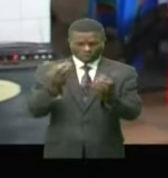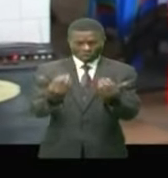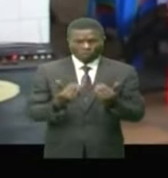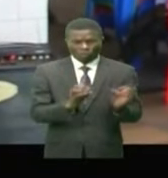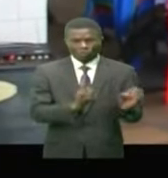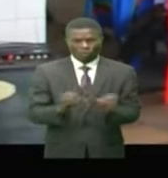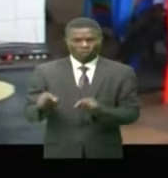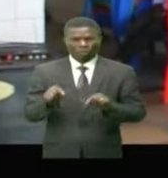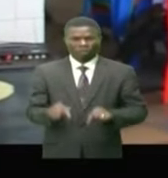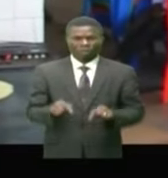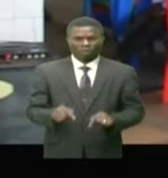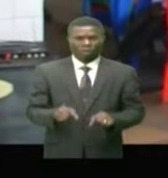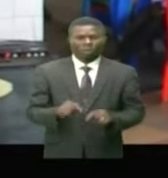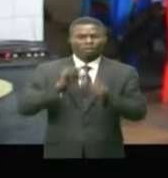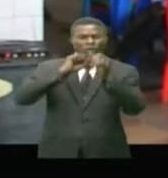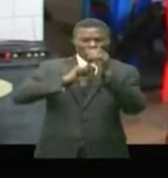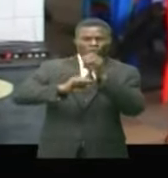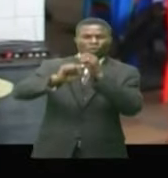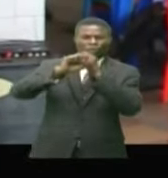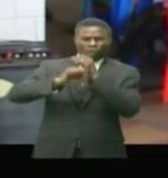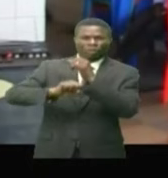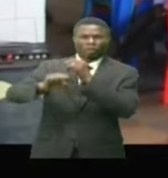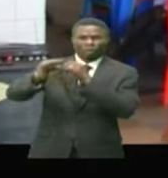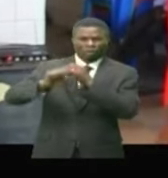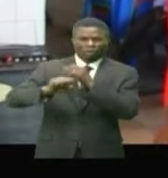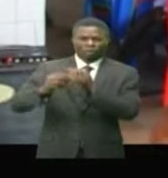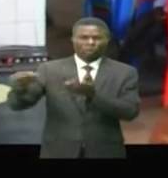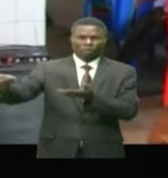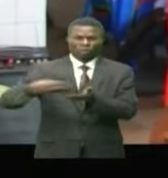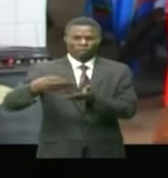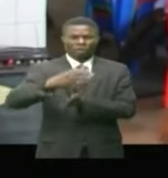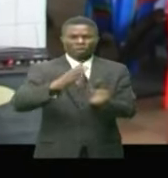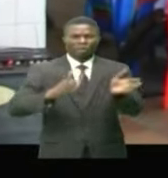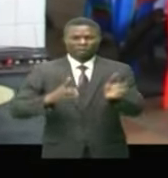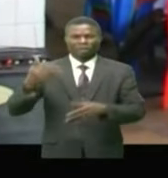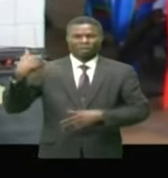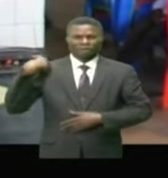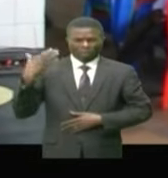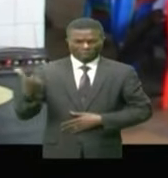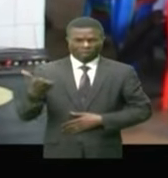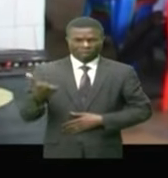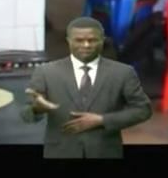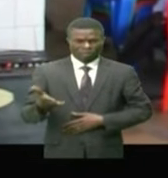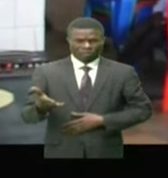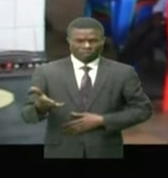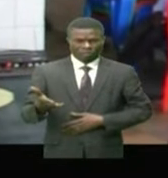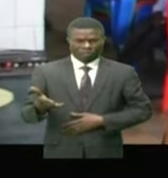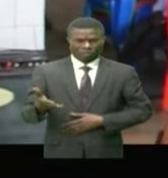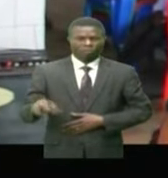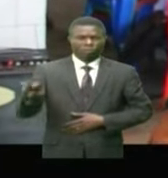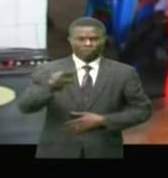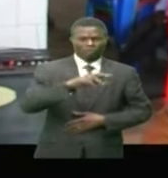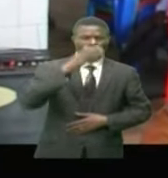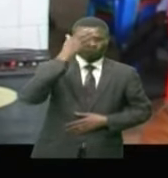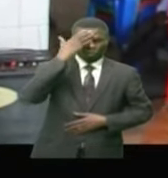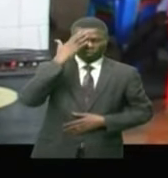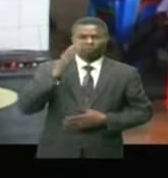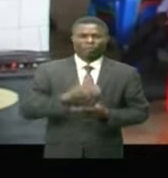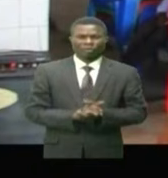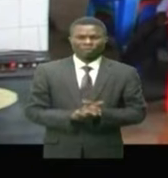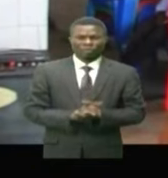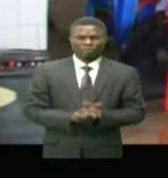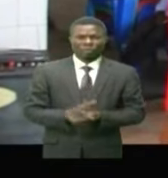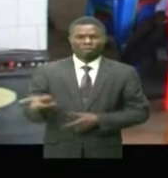aujourd'hui une campagne de mobilisation des recettes. Comme vous le savez,